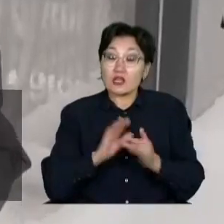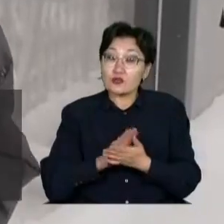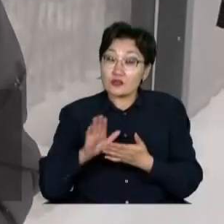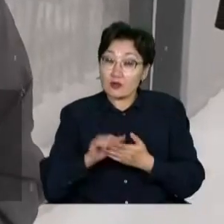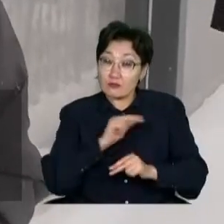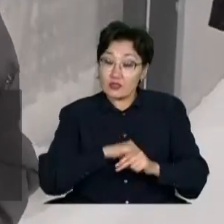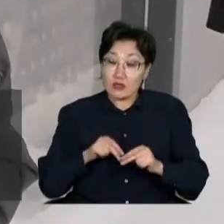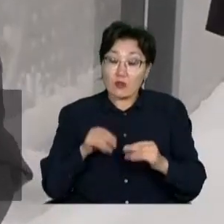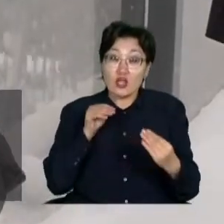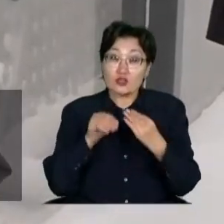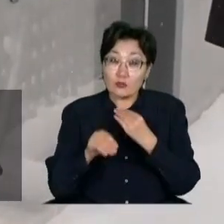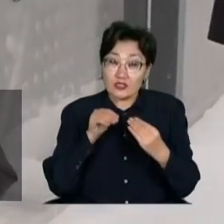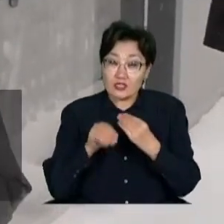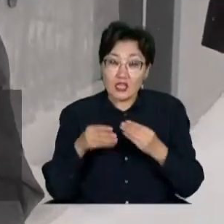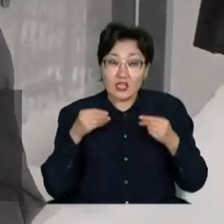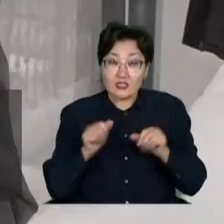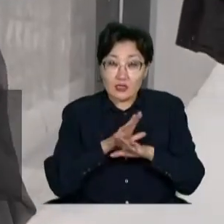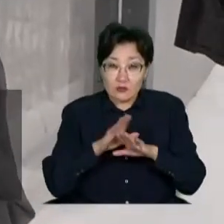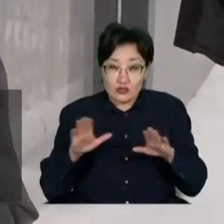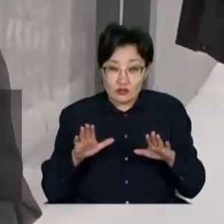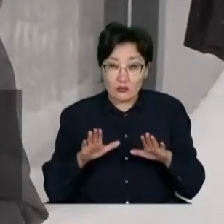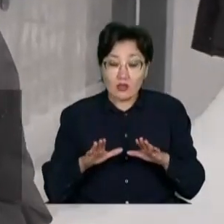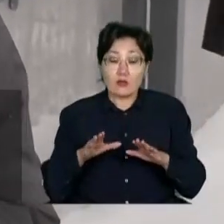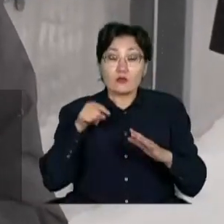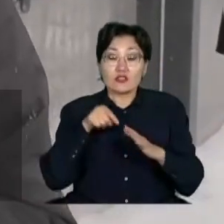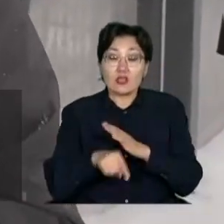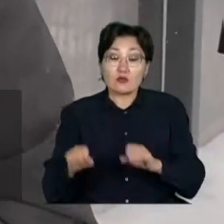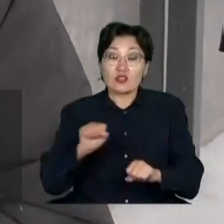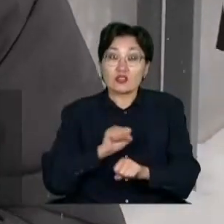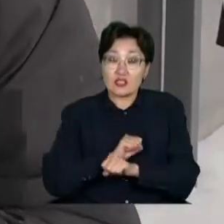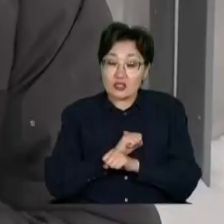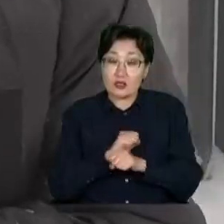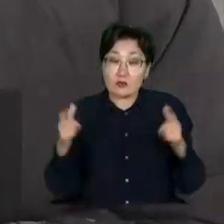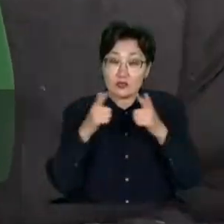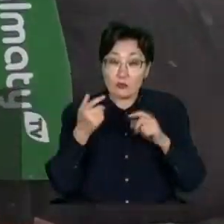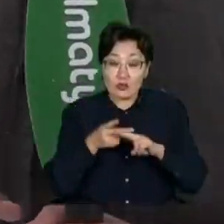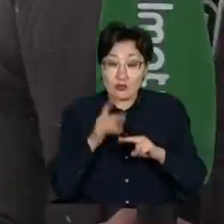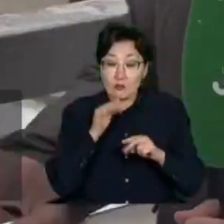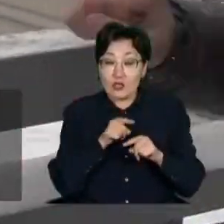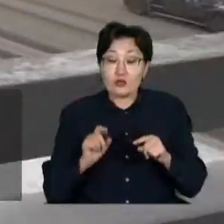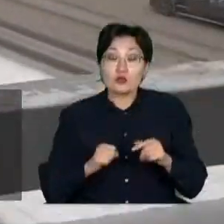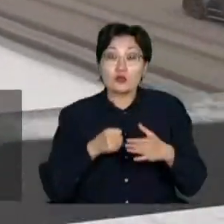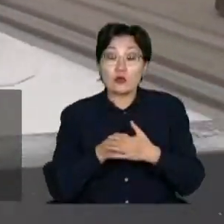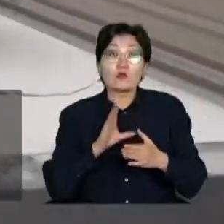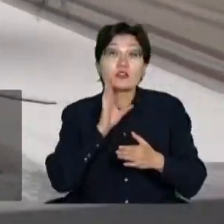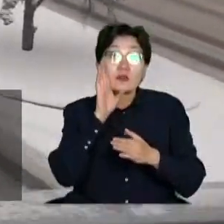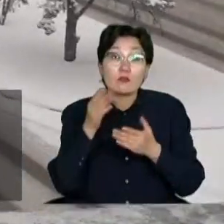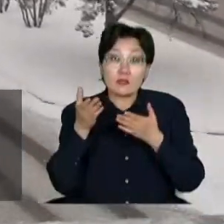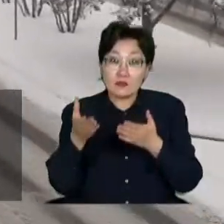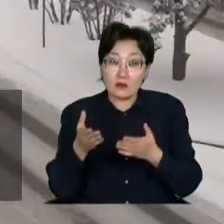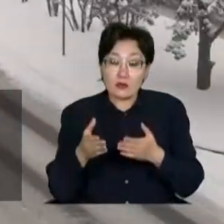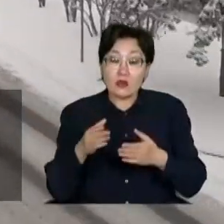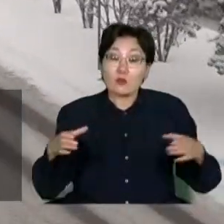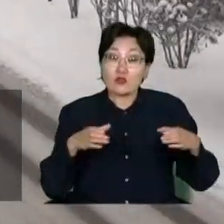жұмыстары көлік қозғалысына сондай-ақ әсер етпес үшін арасында үзілістер жарияланып тұрады. Енді осы уақытқа дейін таңға дейін мына